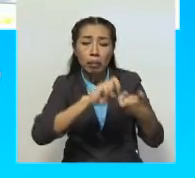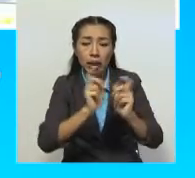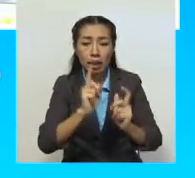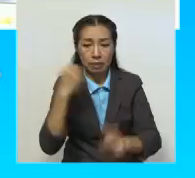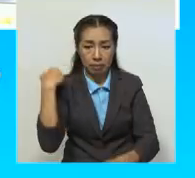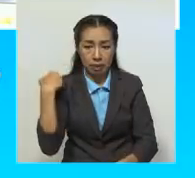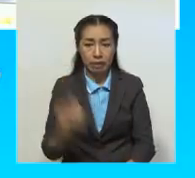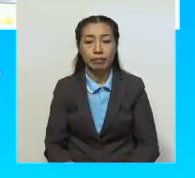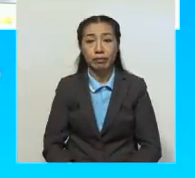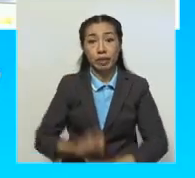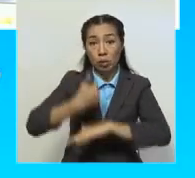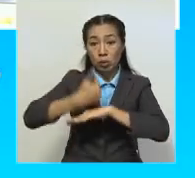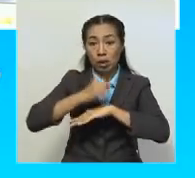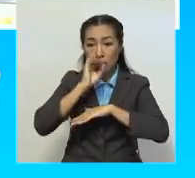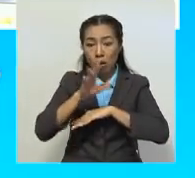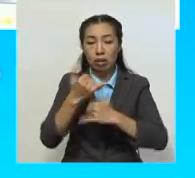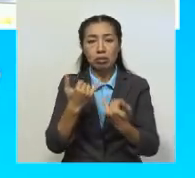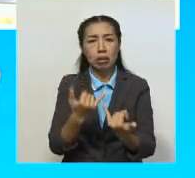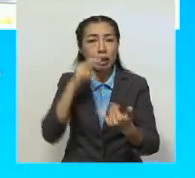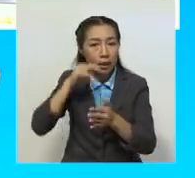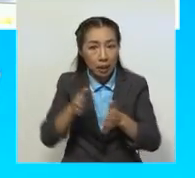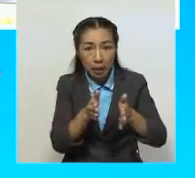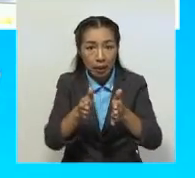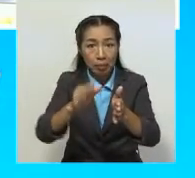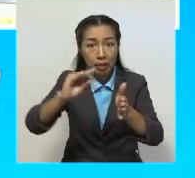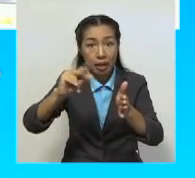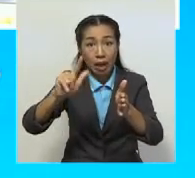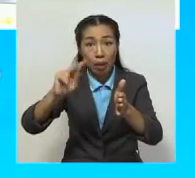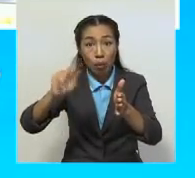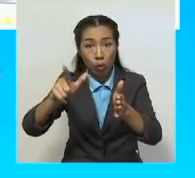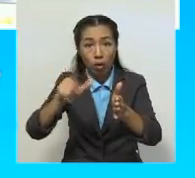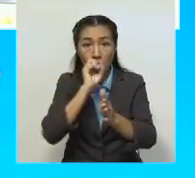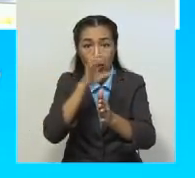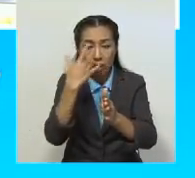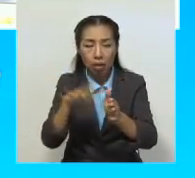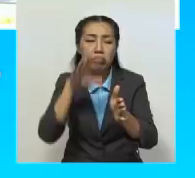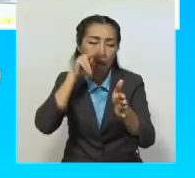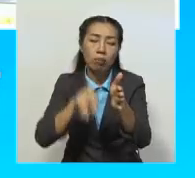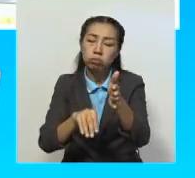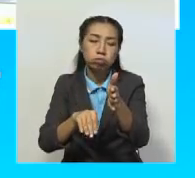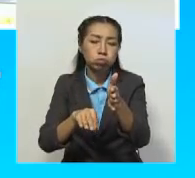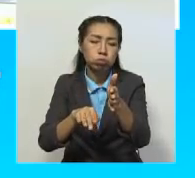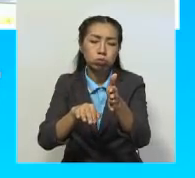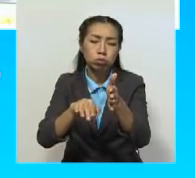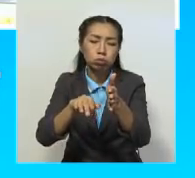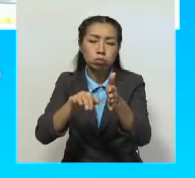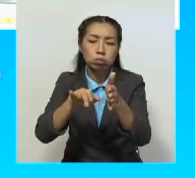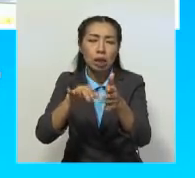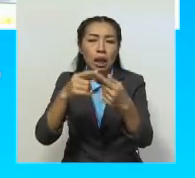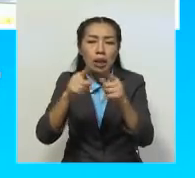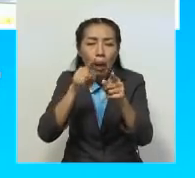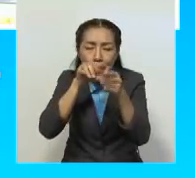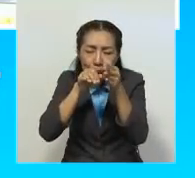างคะ ครับในส่วนของระดับแม่น้ำโขงก็อย่างที่ได้นำเรียนไปนะครับว่ายังขึ้นอยู่ตลอดนะฮะแต่ว่าเป็นการขึ้นที